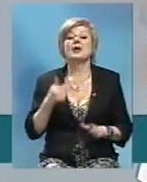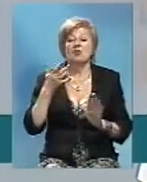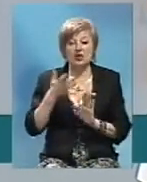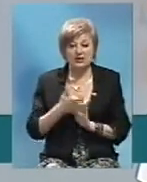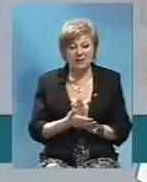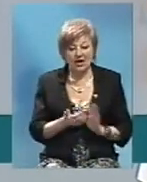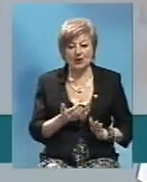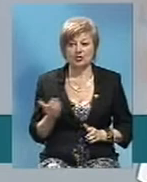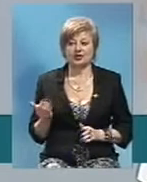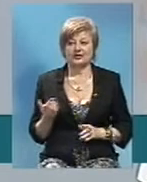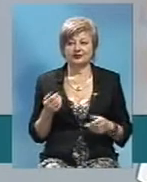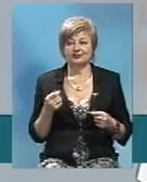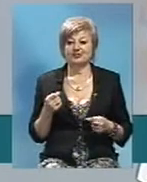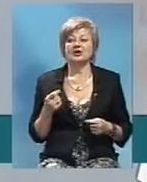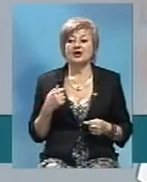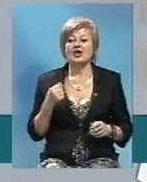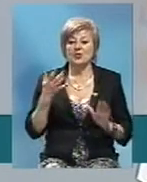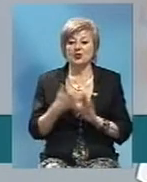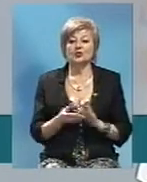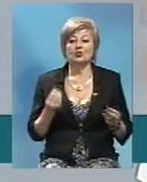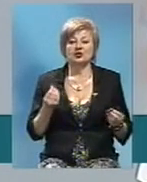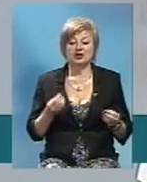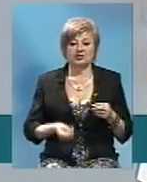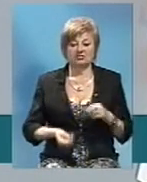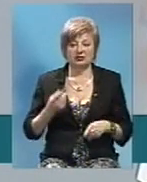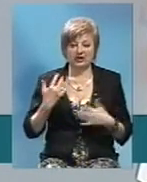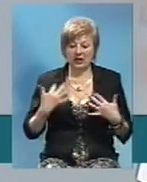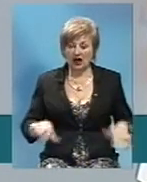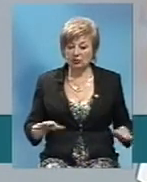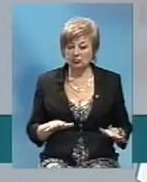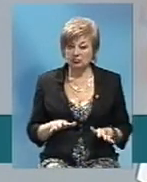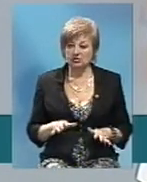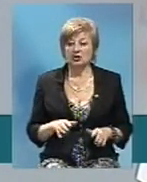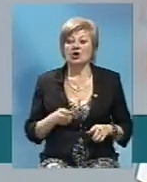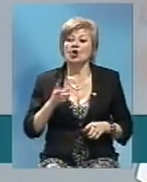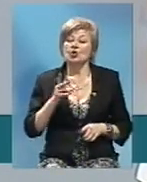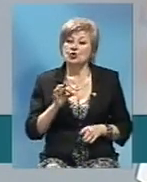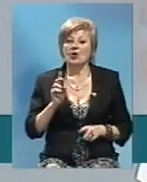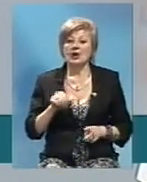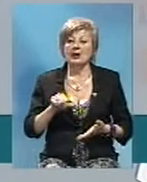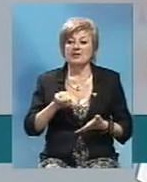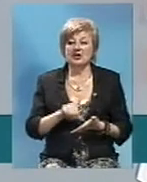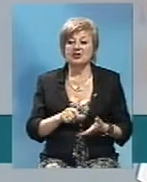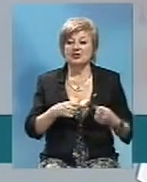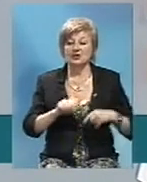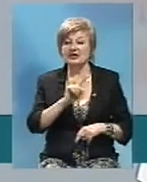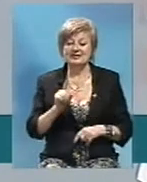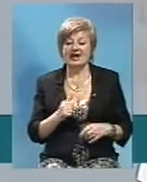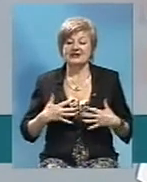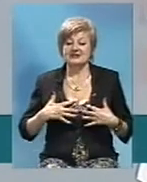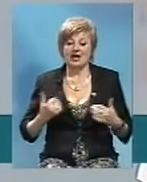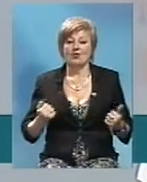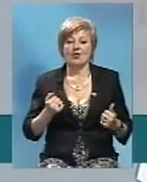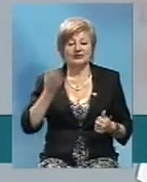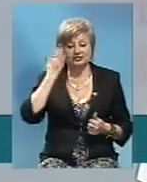и в данном случае понимаю, какие деньги они теряют, это прекрасно понятно. Вот. Но как представитель организации «За здоровый и трезвый образ жизни»,